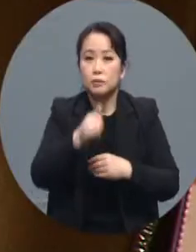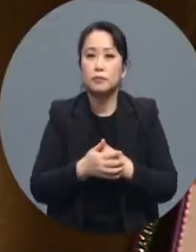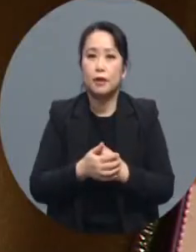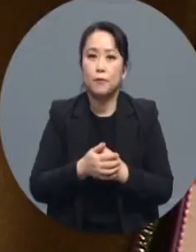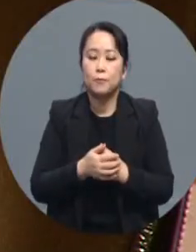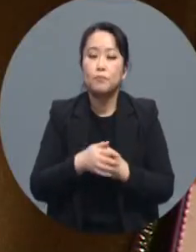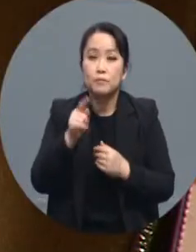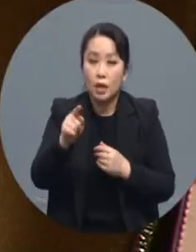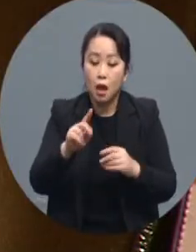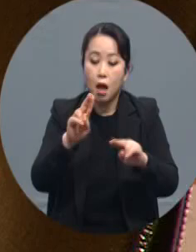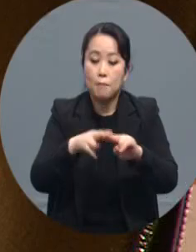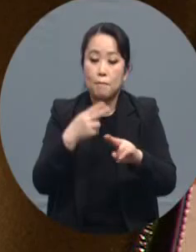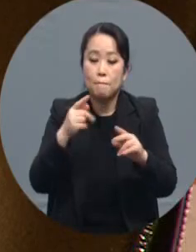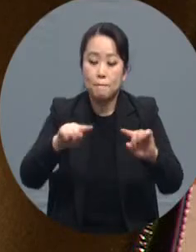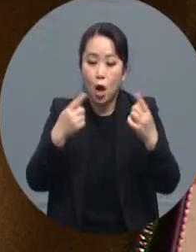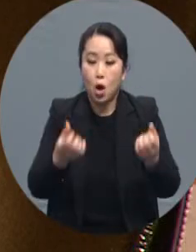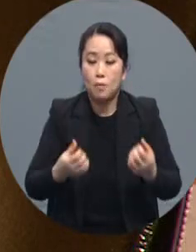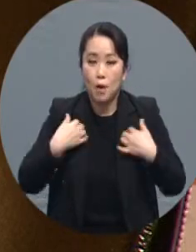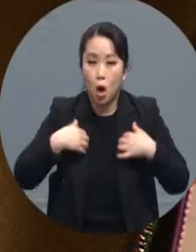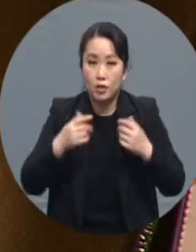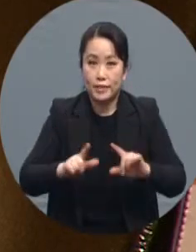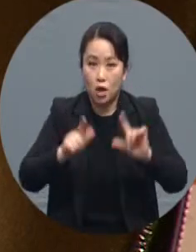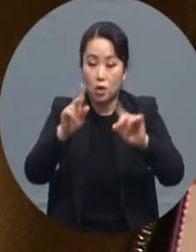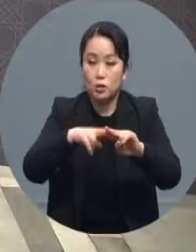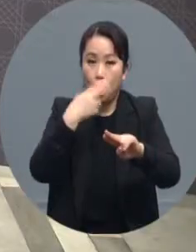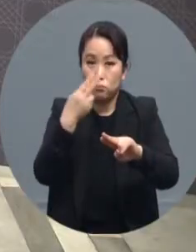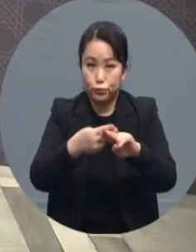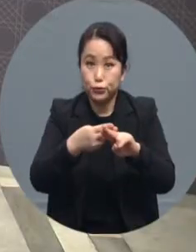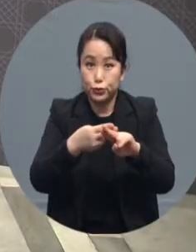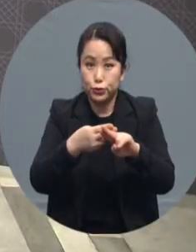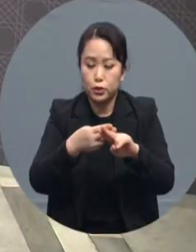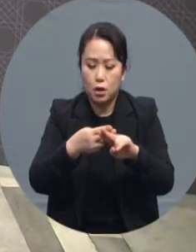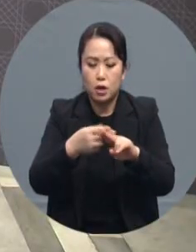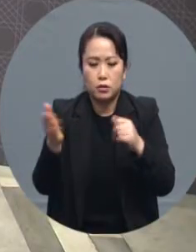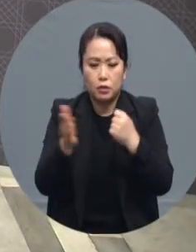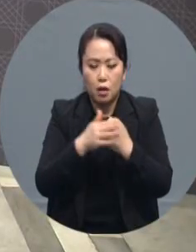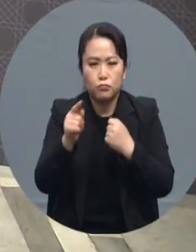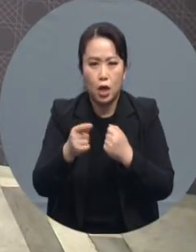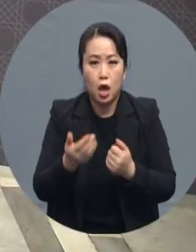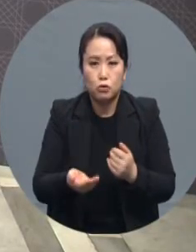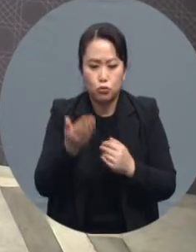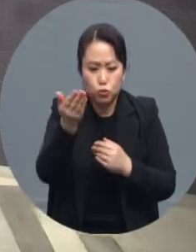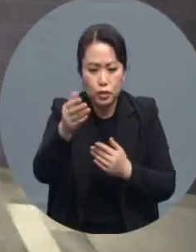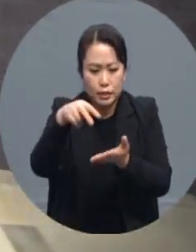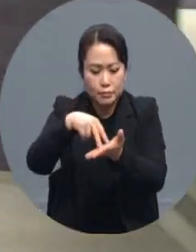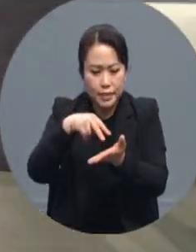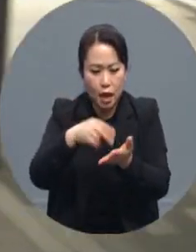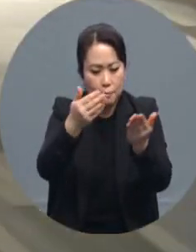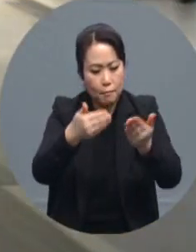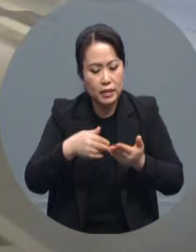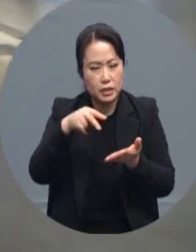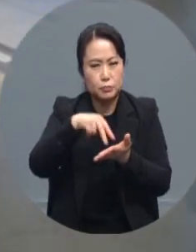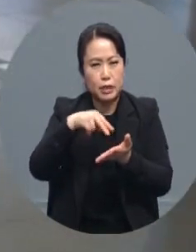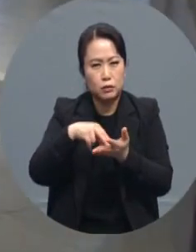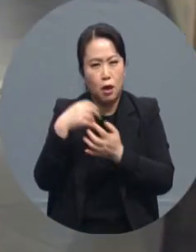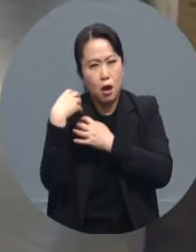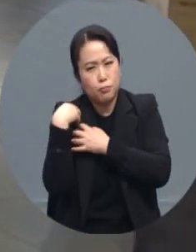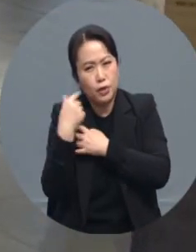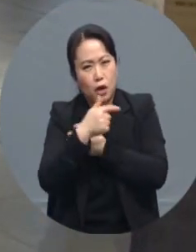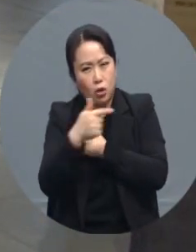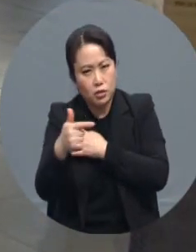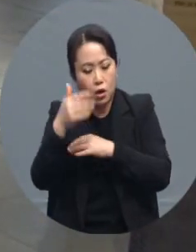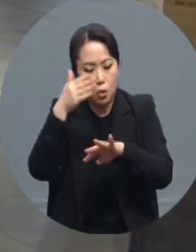일각에선 명절 선물 양극화 추세 속에 주는 쪽도 받는 쪽도 부담이 커져 자칫 고마움과 정을